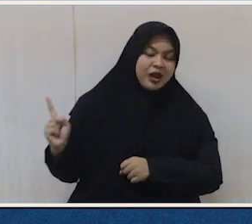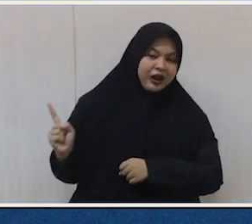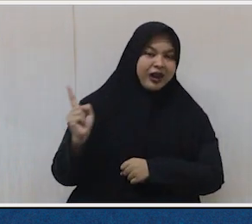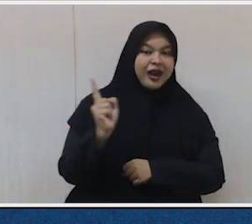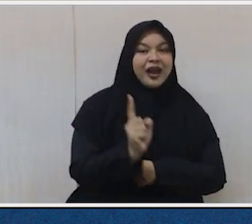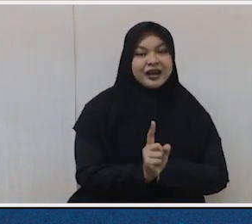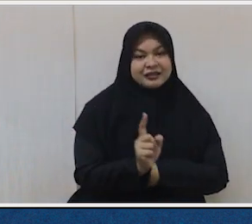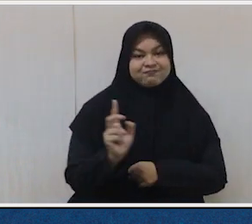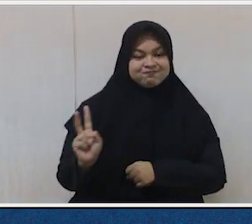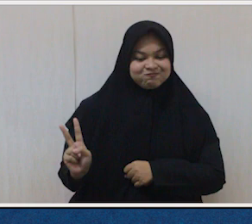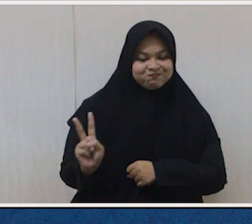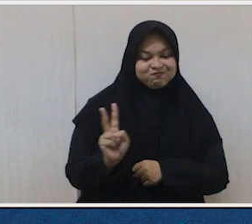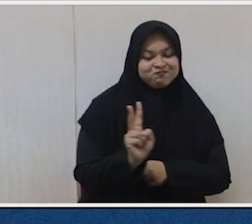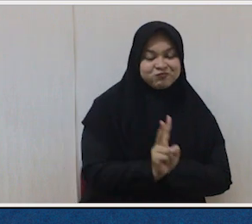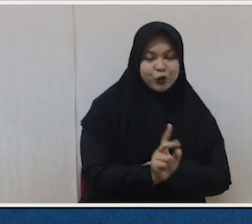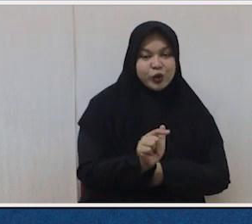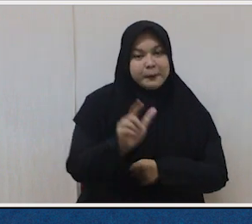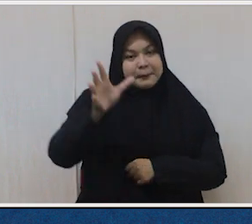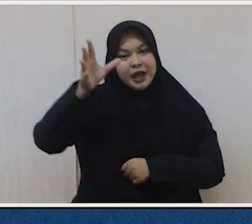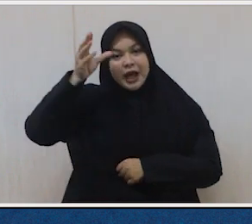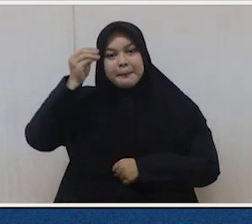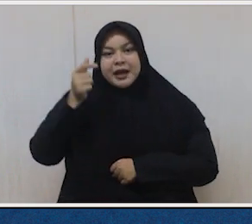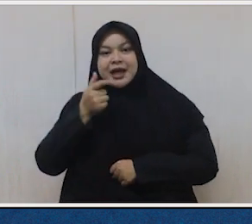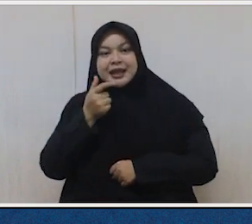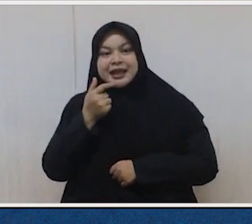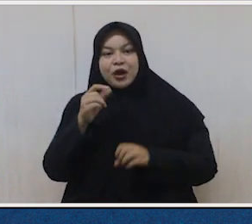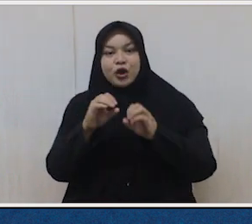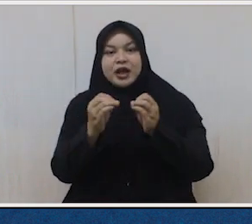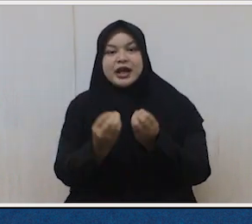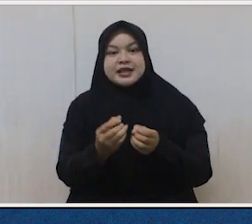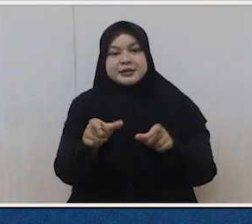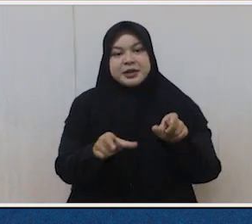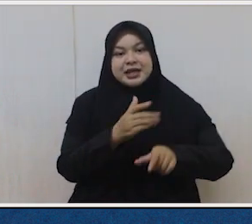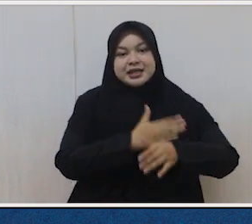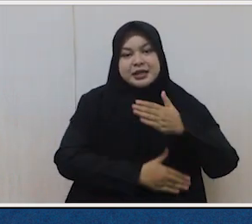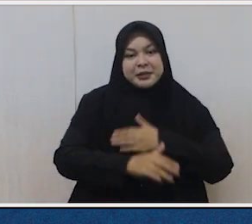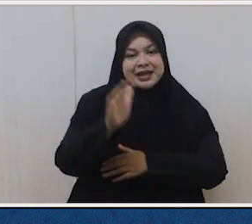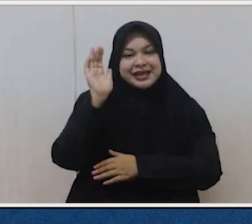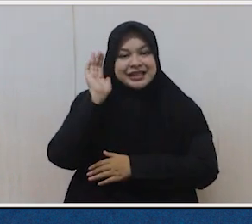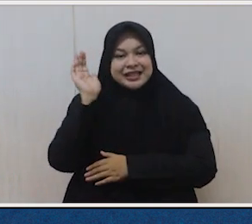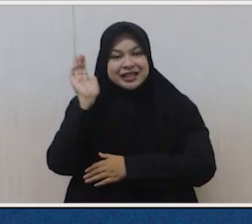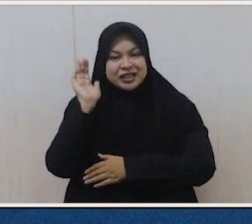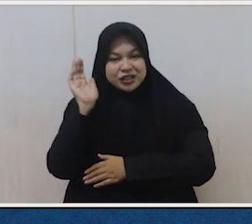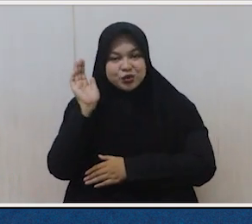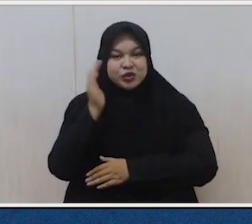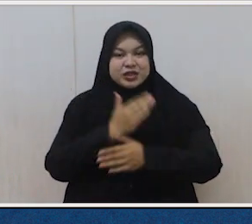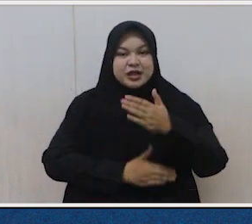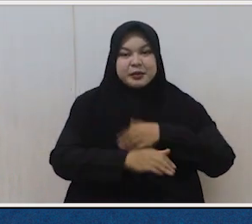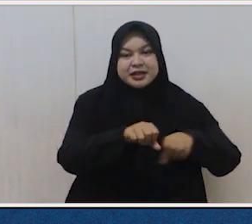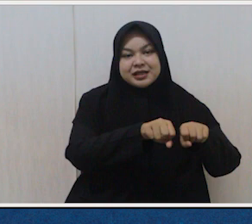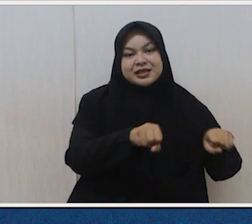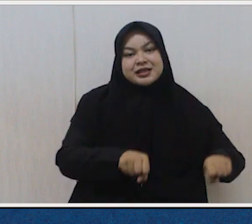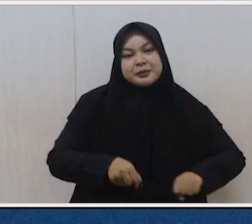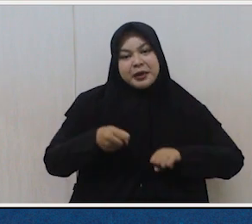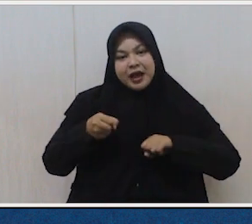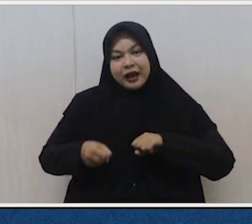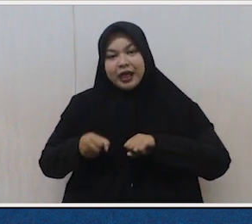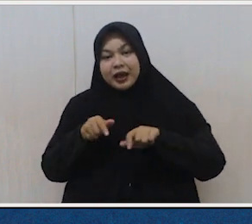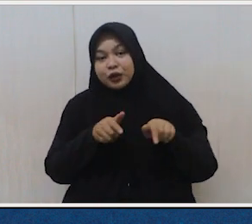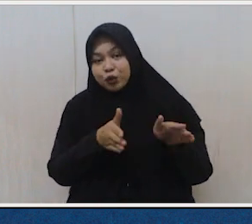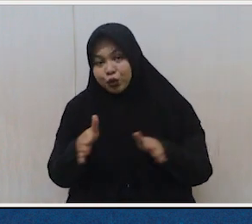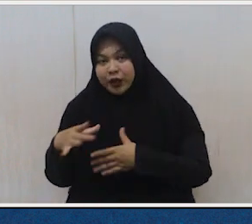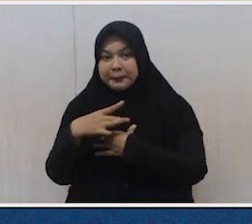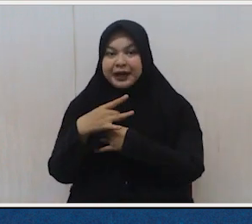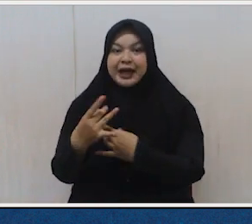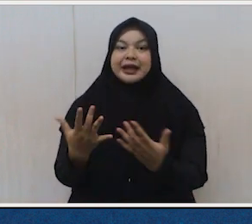ee dari eh apa yang paham terkait dengan organisasi di isu disabilitas di peradilannya gitu nah